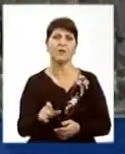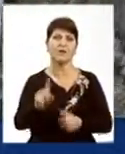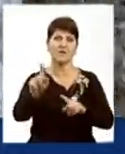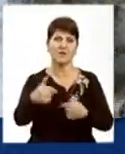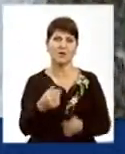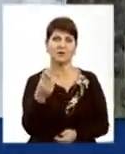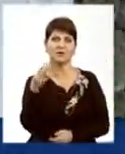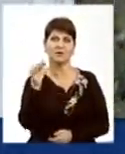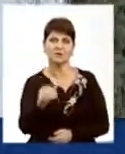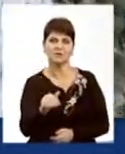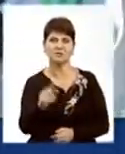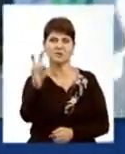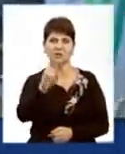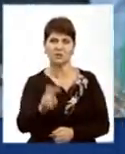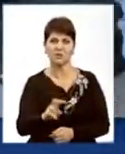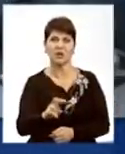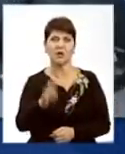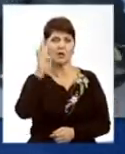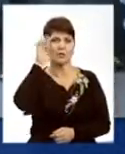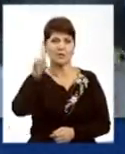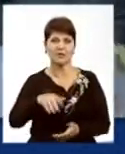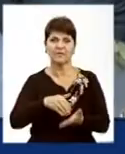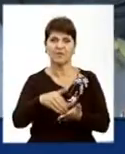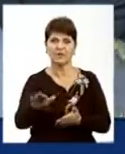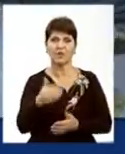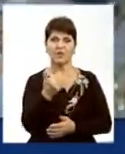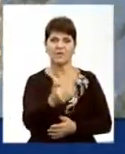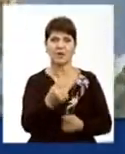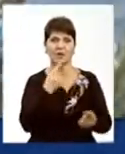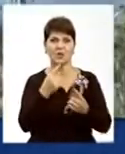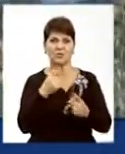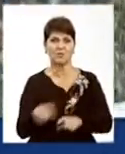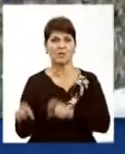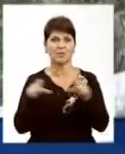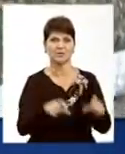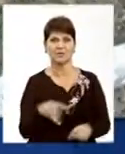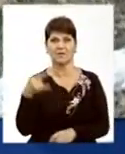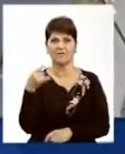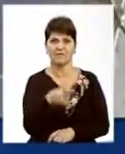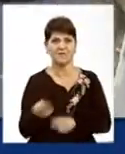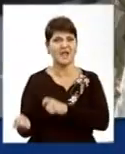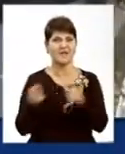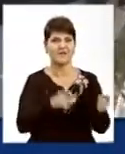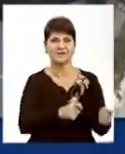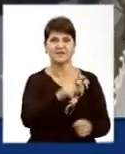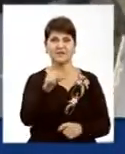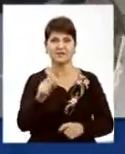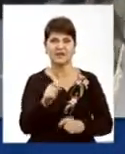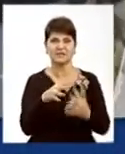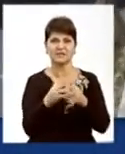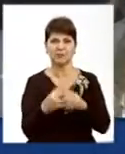тисячі доларів. Коли ж він відмовився платити, його під приводом розмови посадили в автомобіль, вивезли за село та